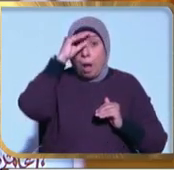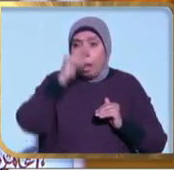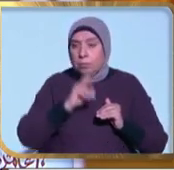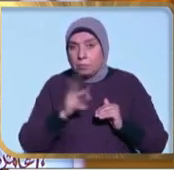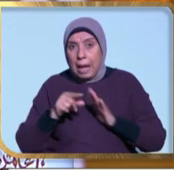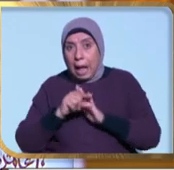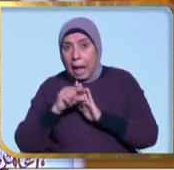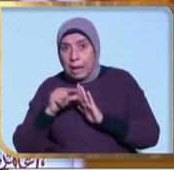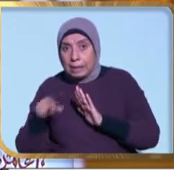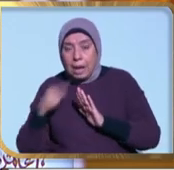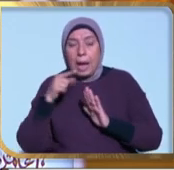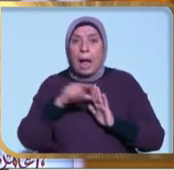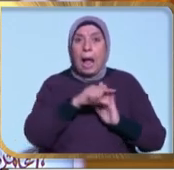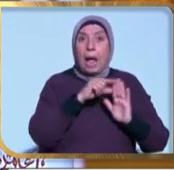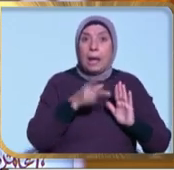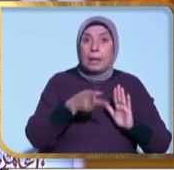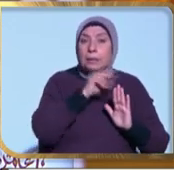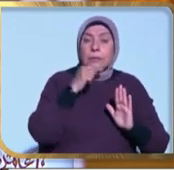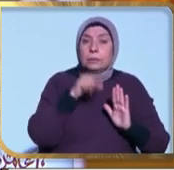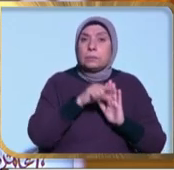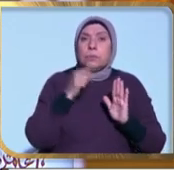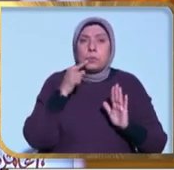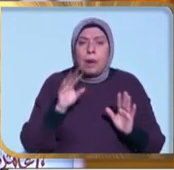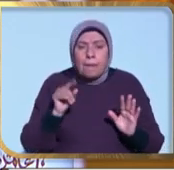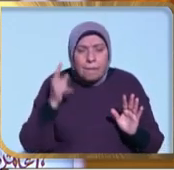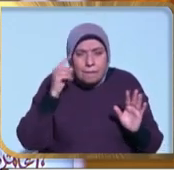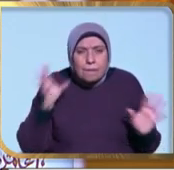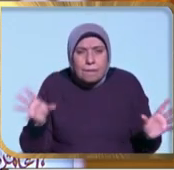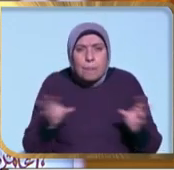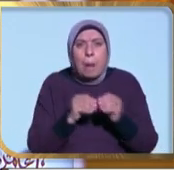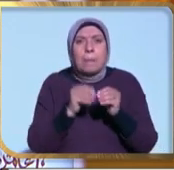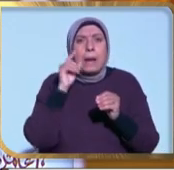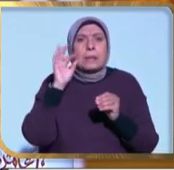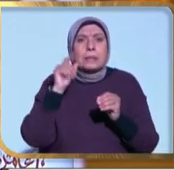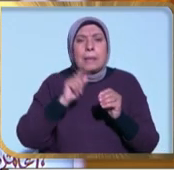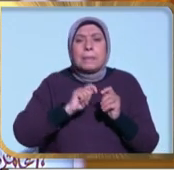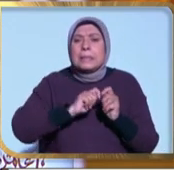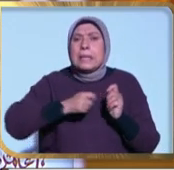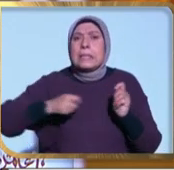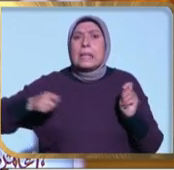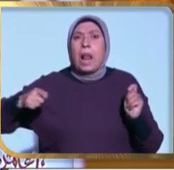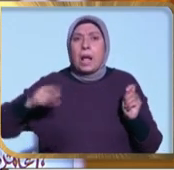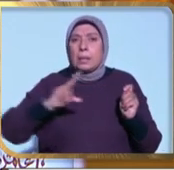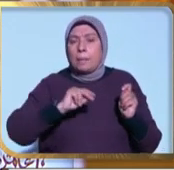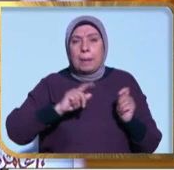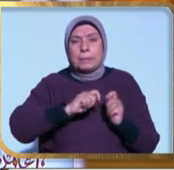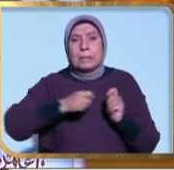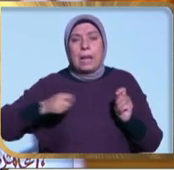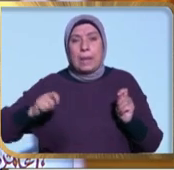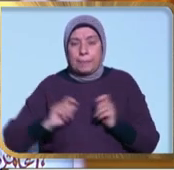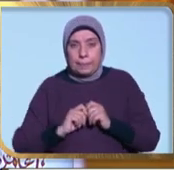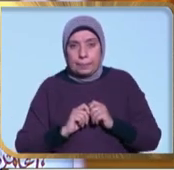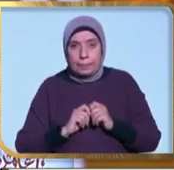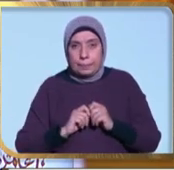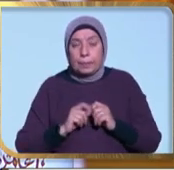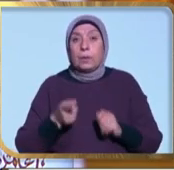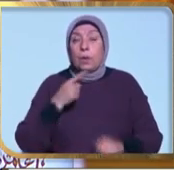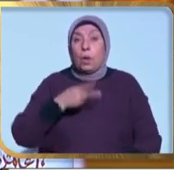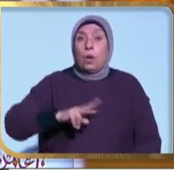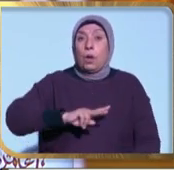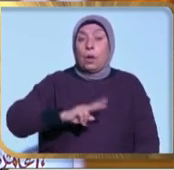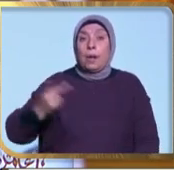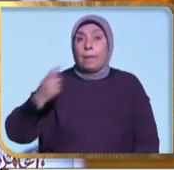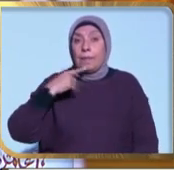لم يقاتلنا ومن لم يسئ الينا انه ام ا سبب النزول اللي قيل في هذا ان ام السيده